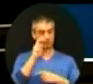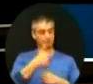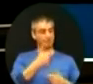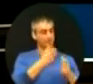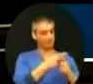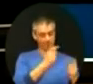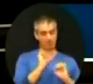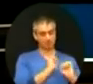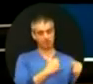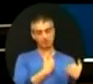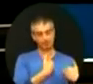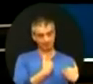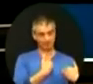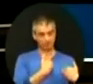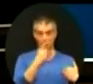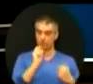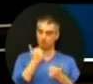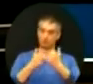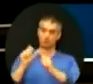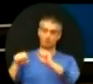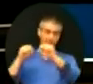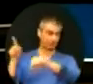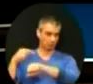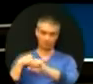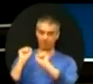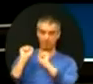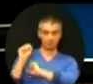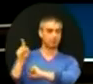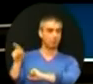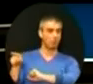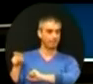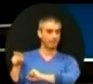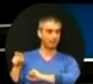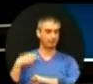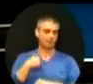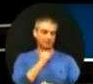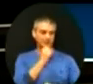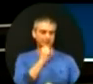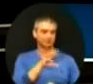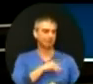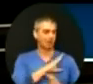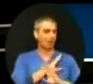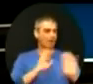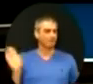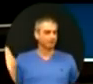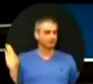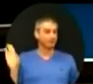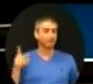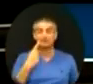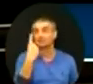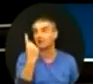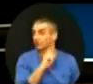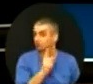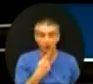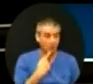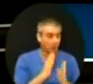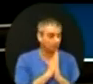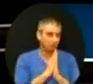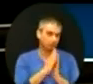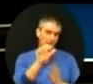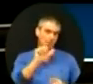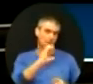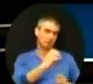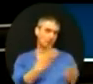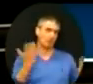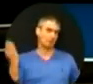המפלגה, תתמכי בנו, את תתמודדי לרשות ההסתדרות ונתמוך בך. סירבתי לדילים האלה. היחיד שלא בא אליי עם דיל היה